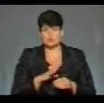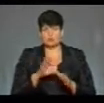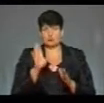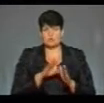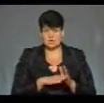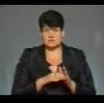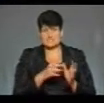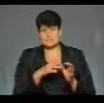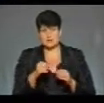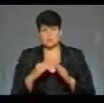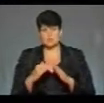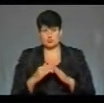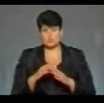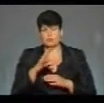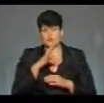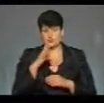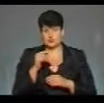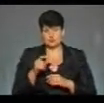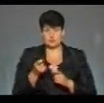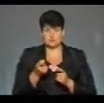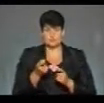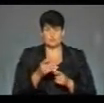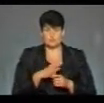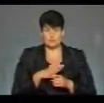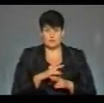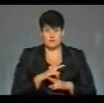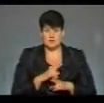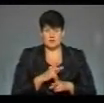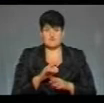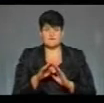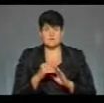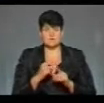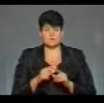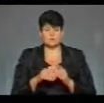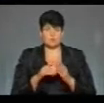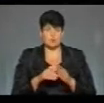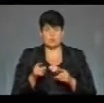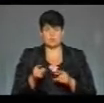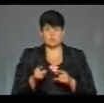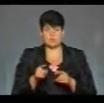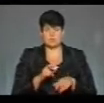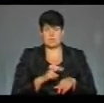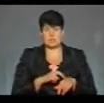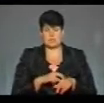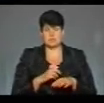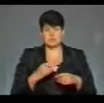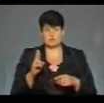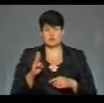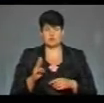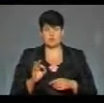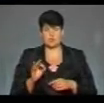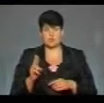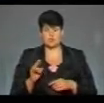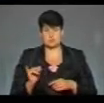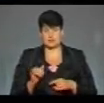забрали додому, вночі людина мало не померла. Визвали швидку, ну а тут лікарі просто самі в шоці від того, що як могли